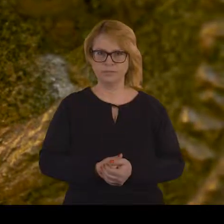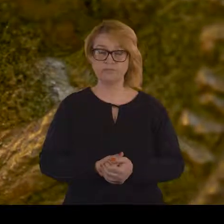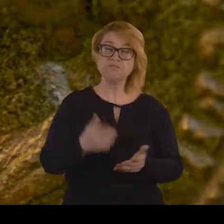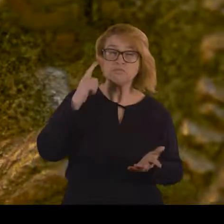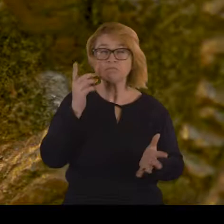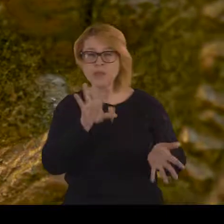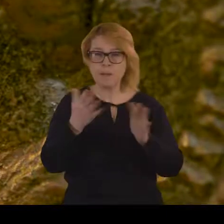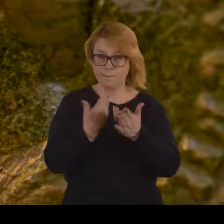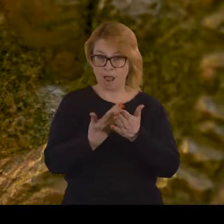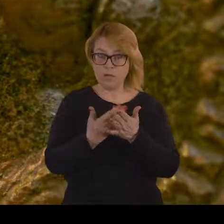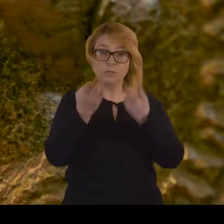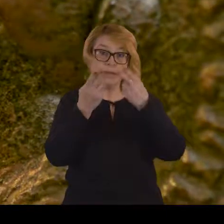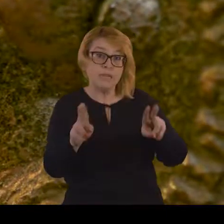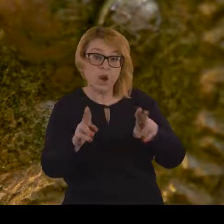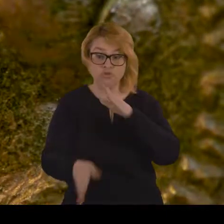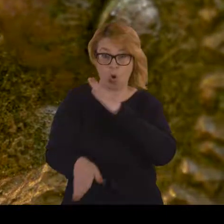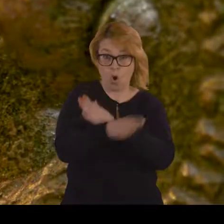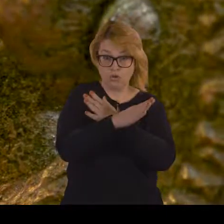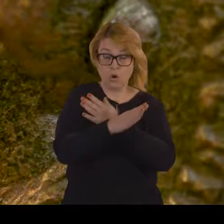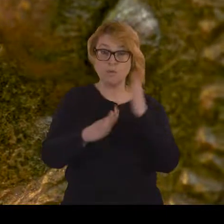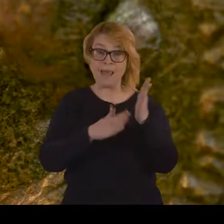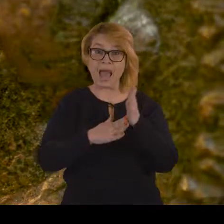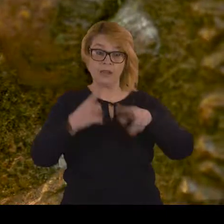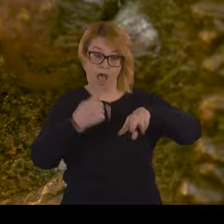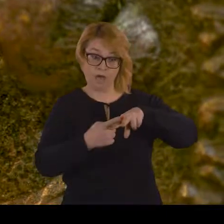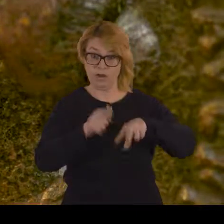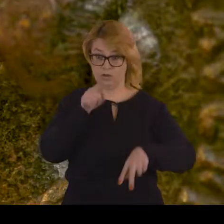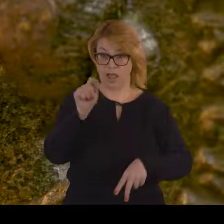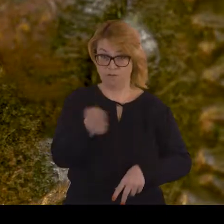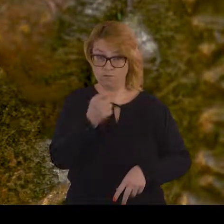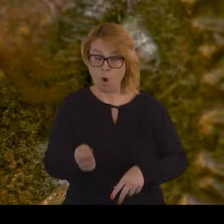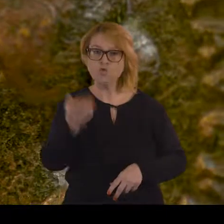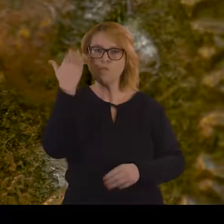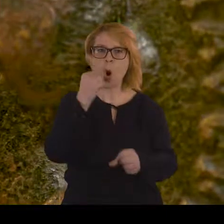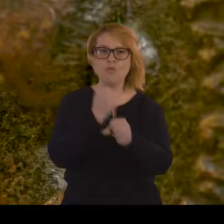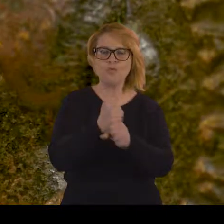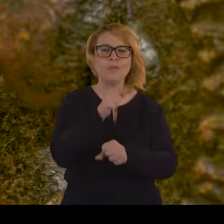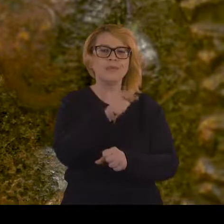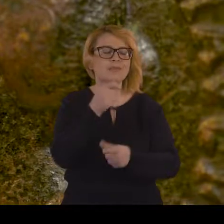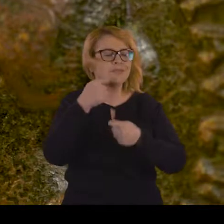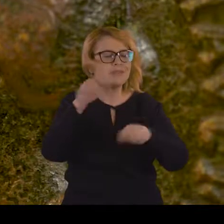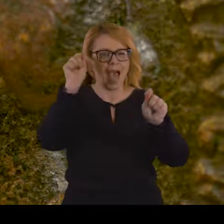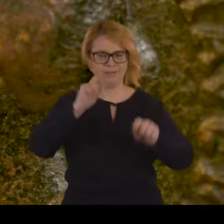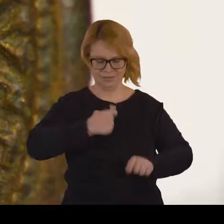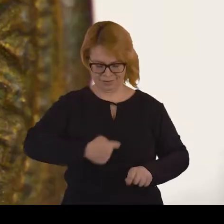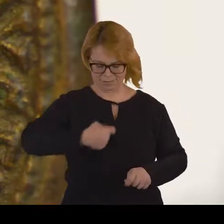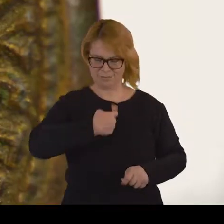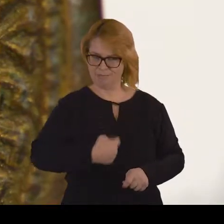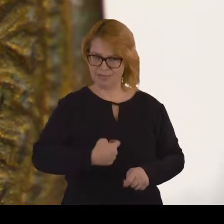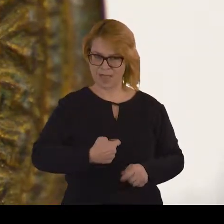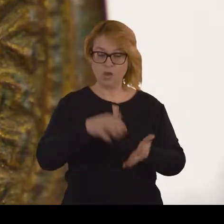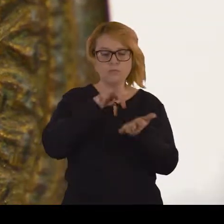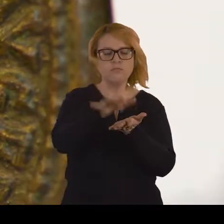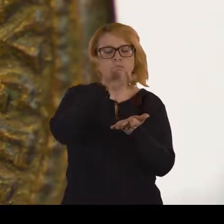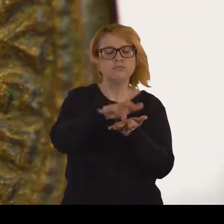Pravdepodobne pri príležitosti odchodu Marka Aurelia na bojisko bol zhotovený aj tento výnimočný medailón. Počas pochodu